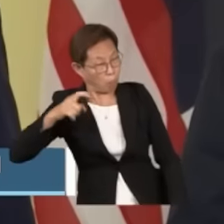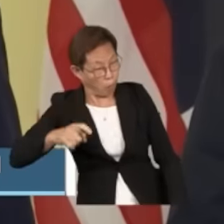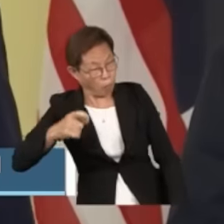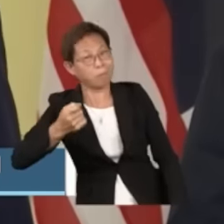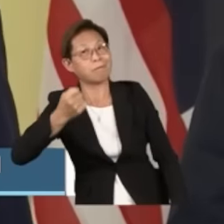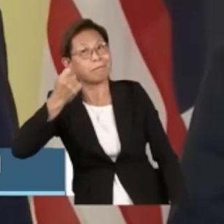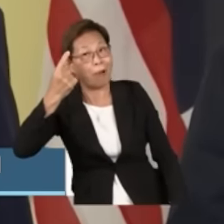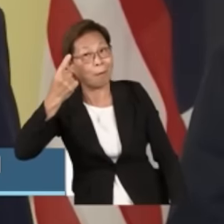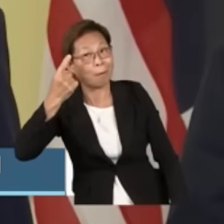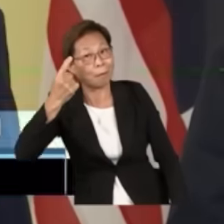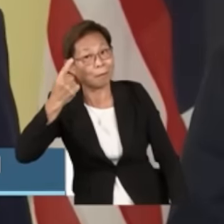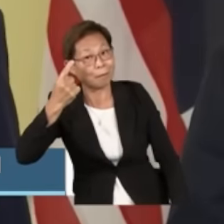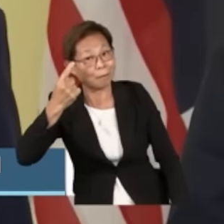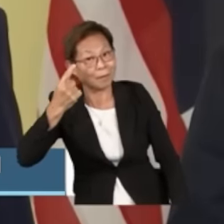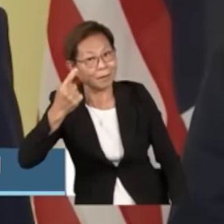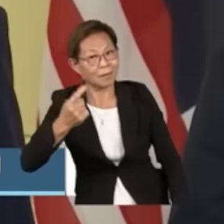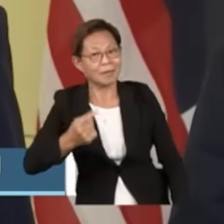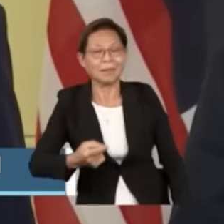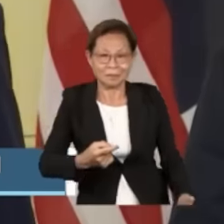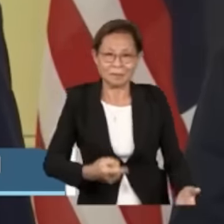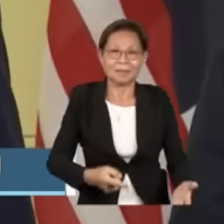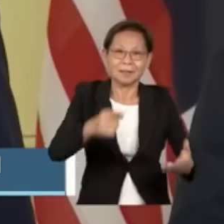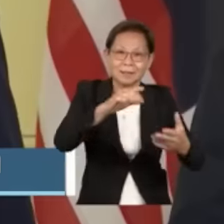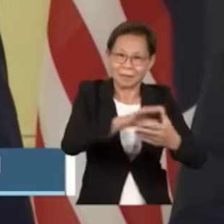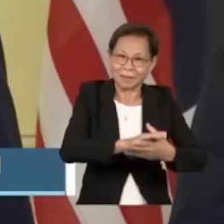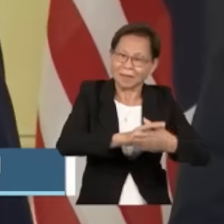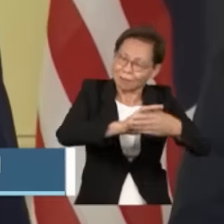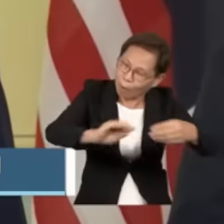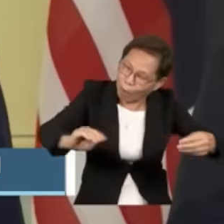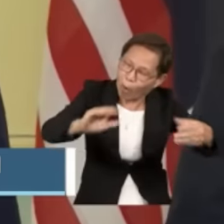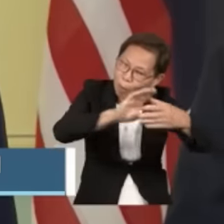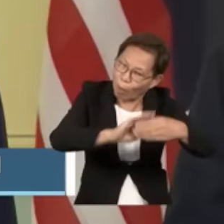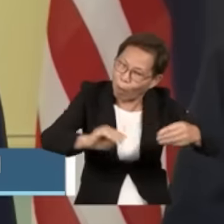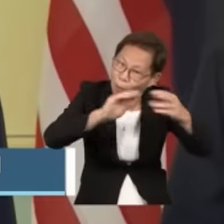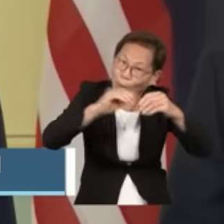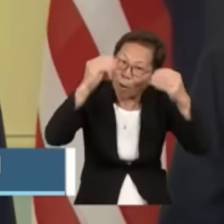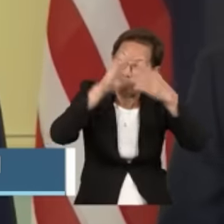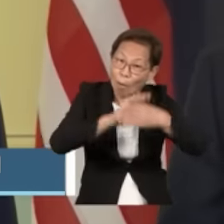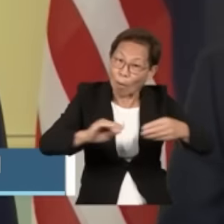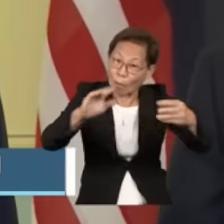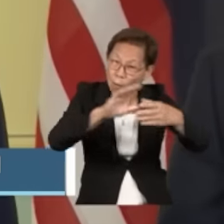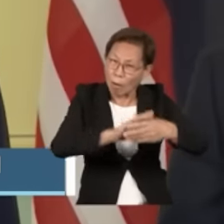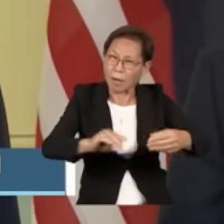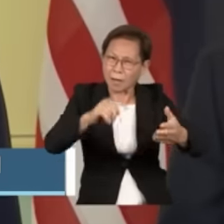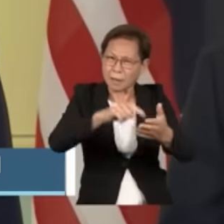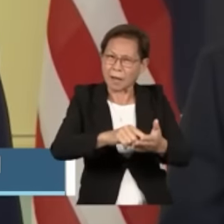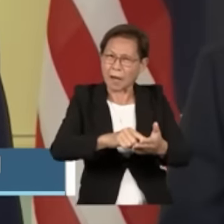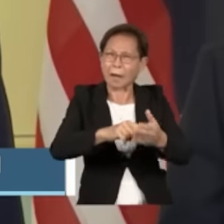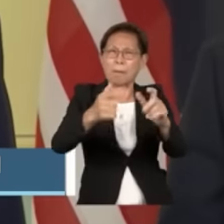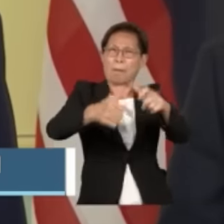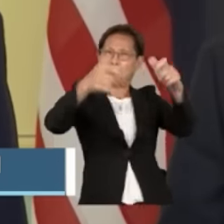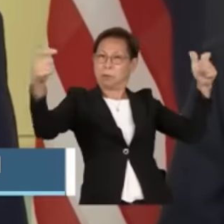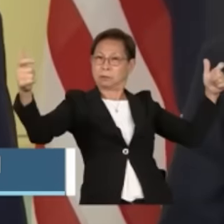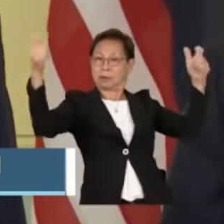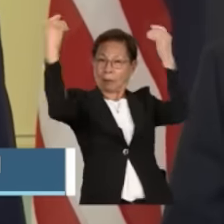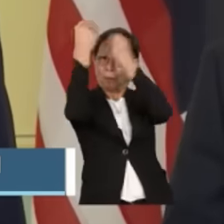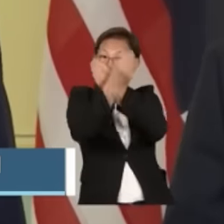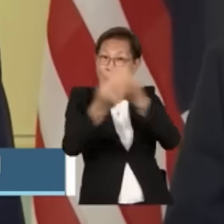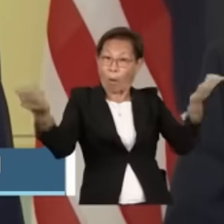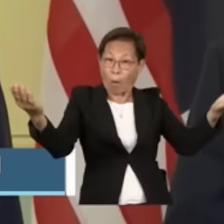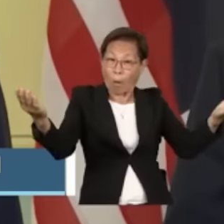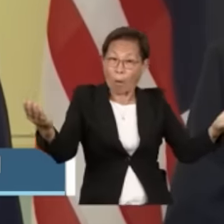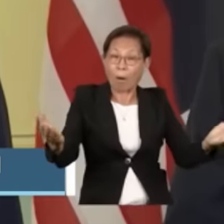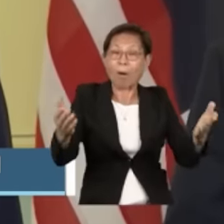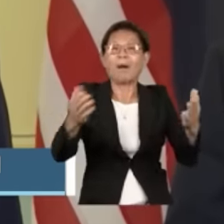difaham. Naratif ini akan berat kerangka besar, umum dan